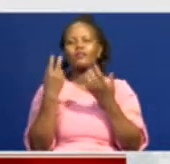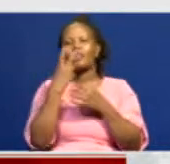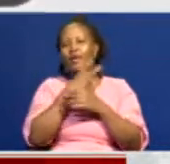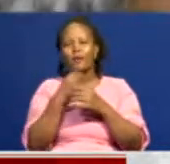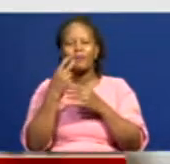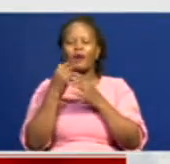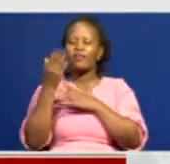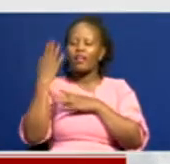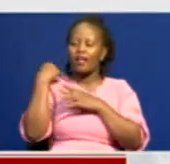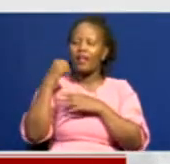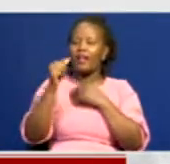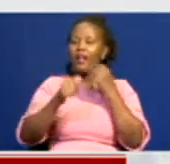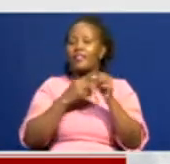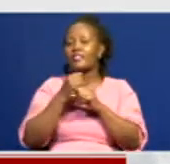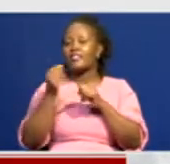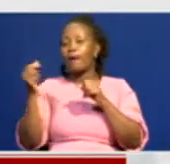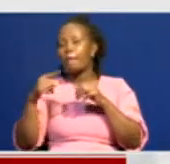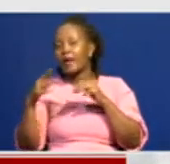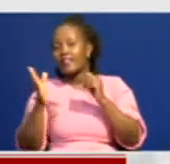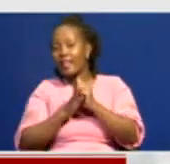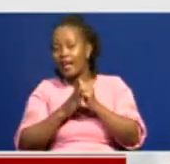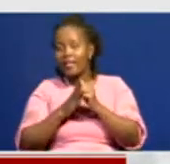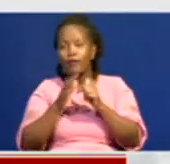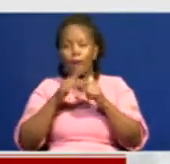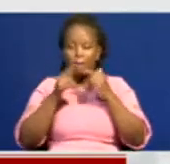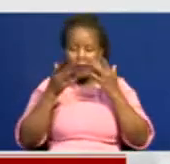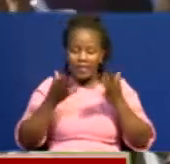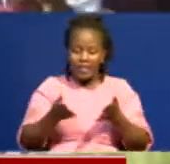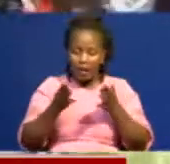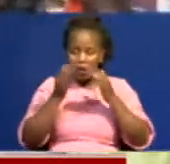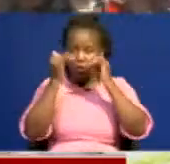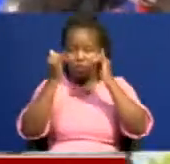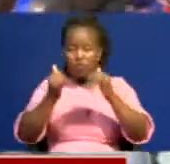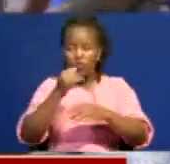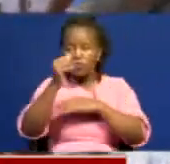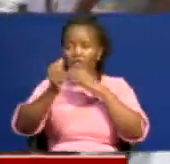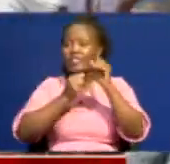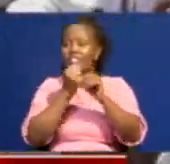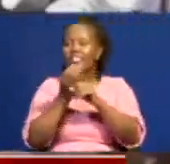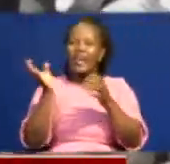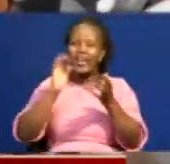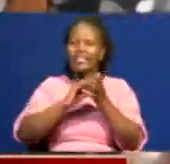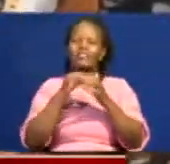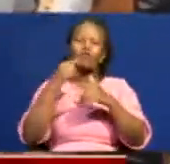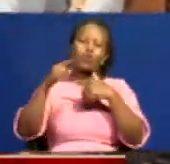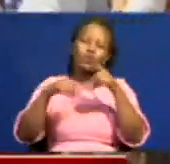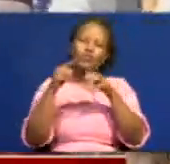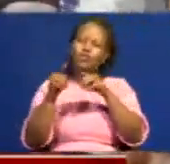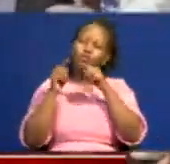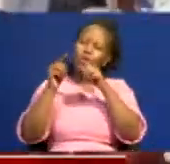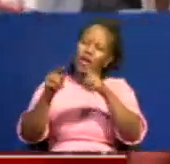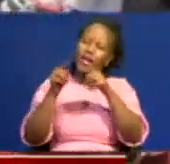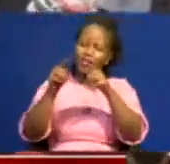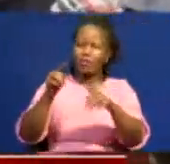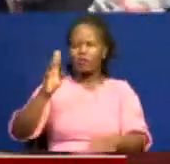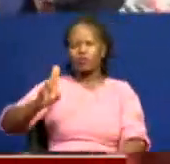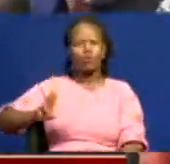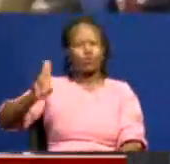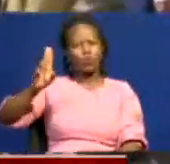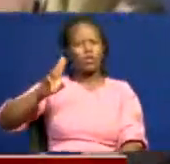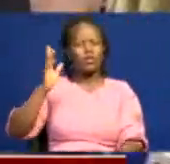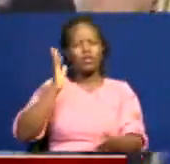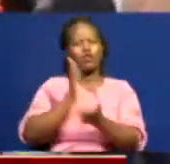wa 9. Sisi tuko mwaka hii mwezi wa 11 bado wanalaumu Uhuru. Si